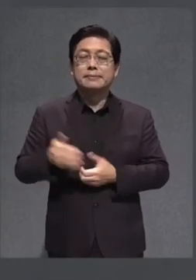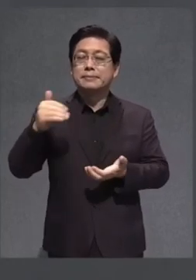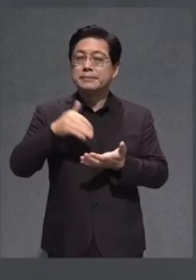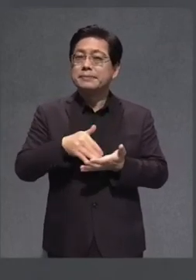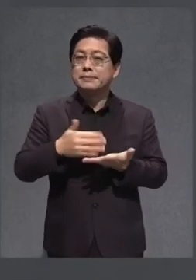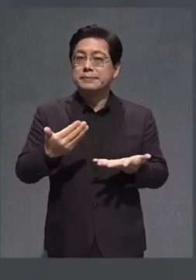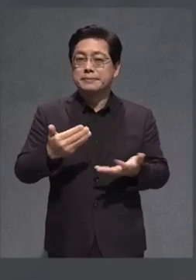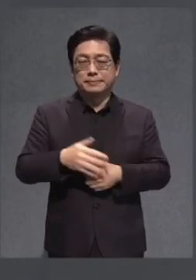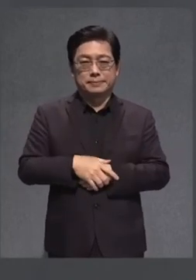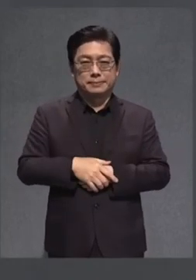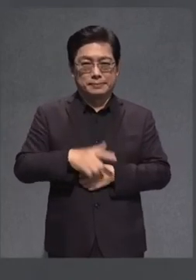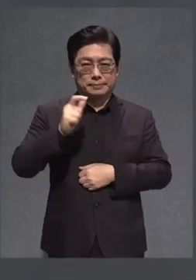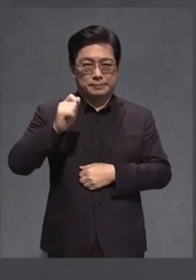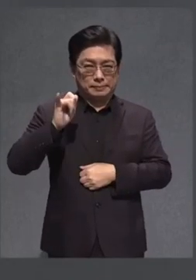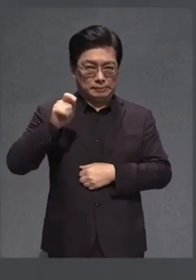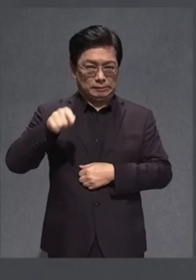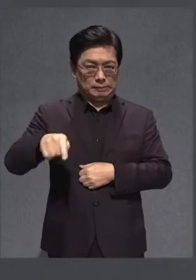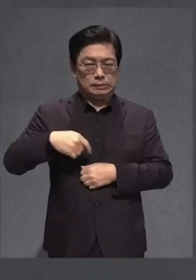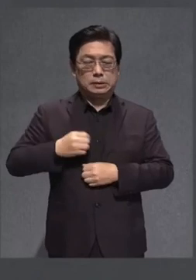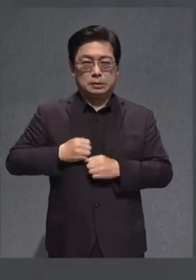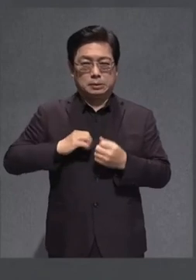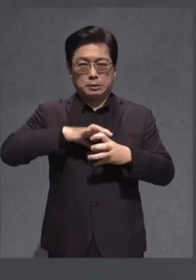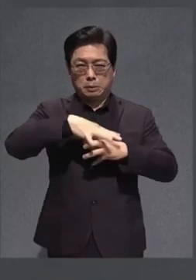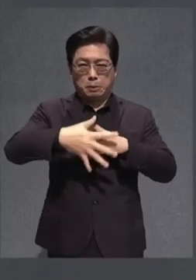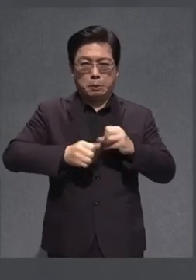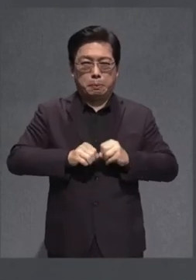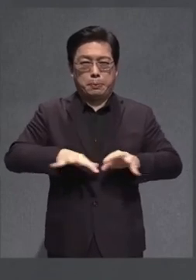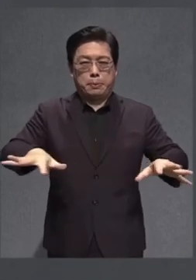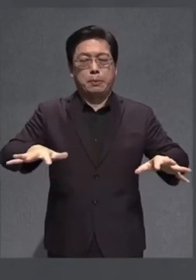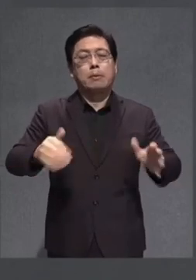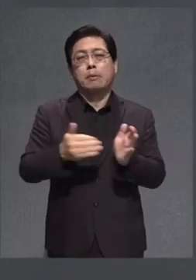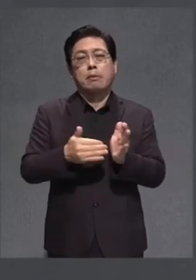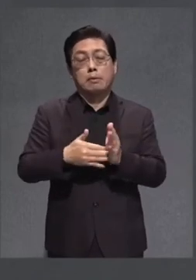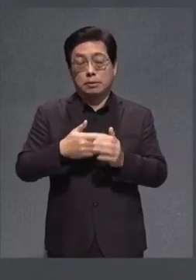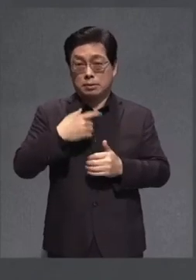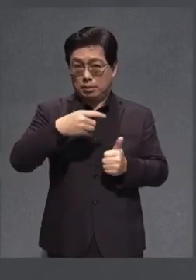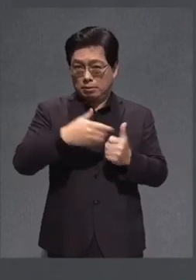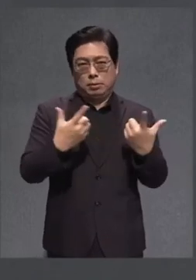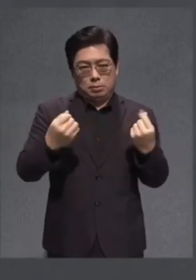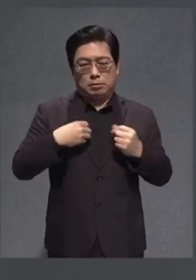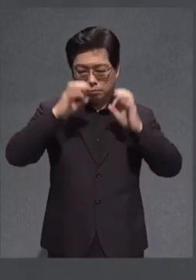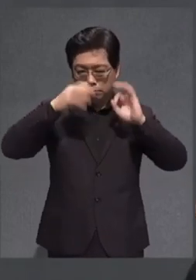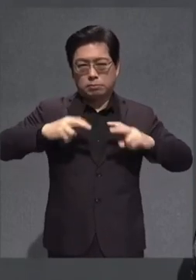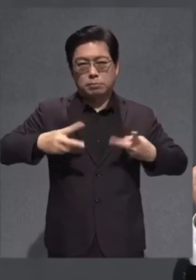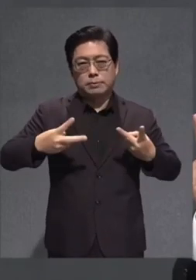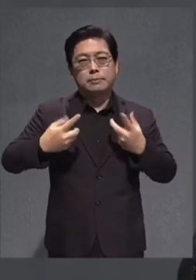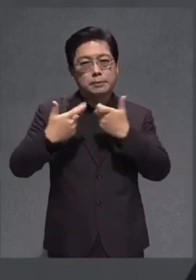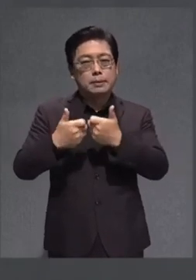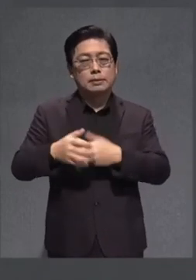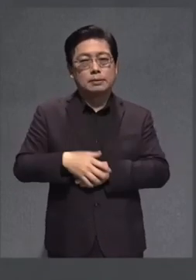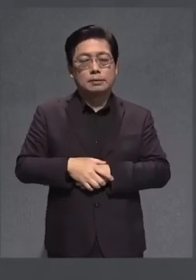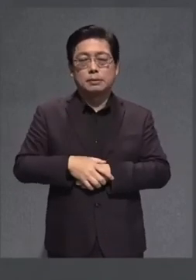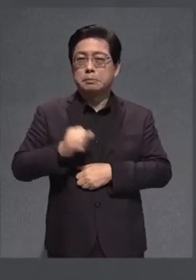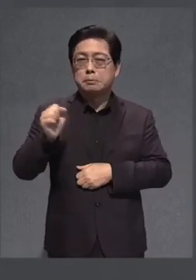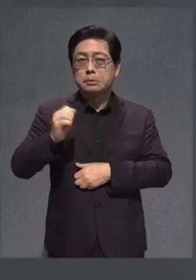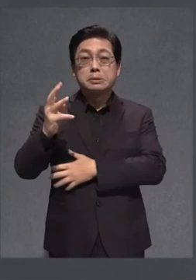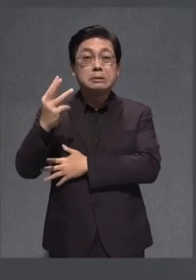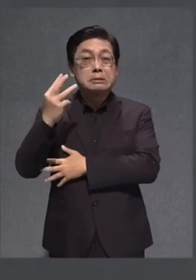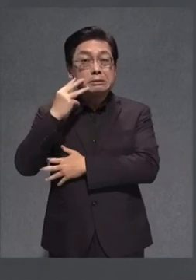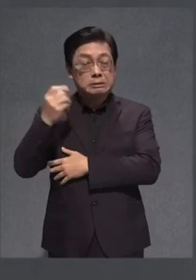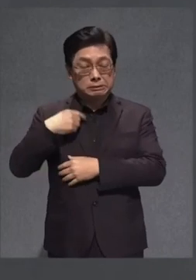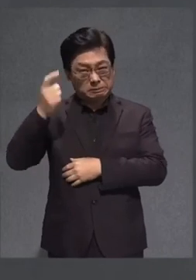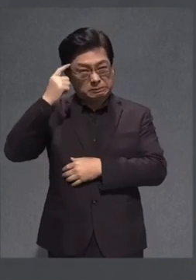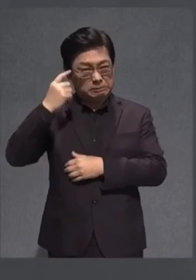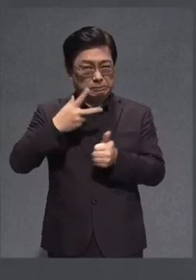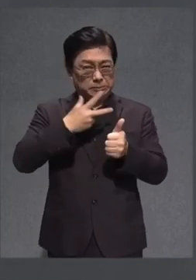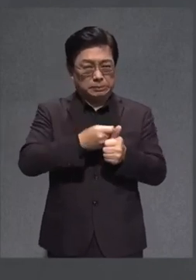论：AI 浪潮已经席卷全球，我们的教育也需要全面的检讨，不要让政治的意识